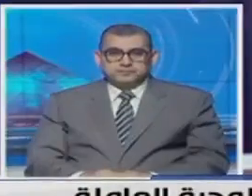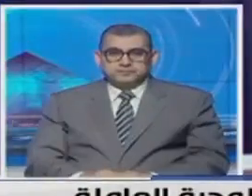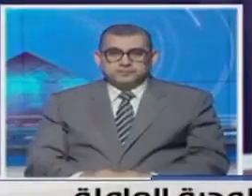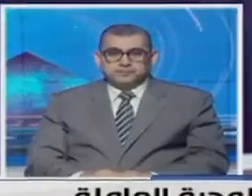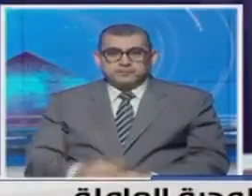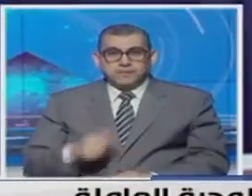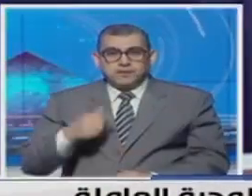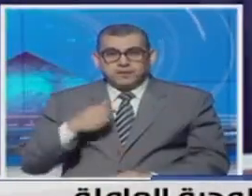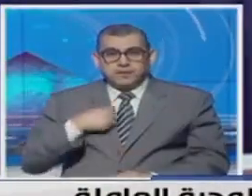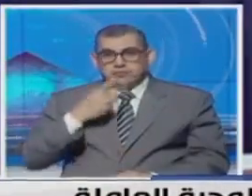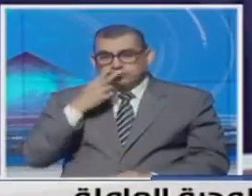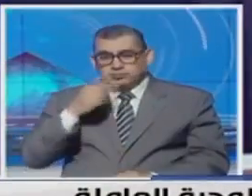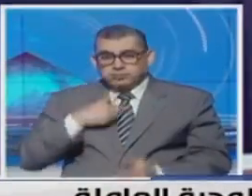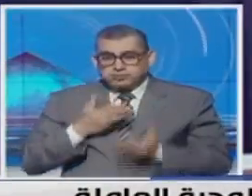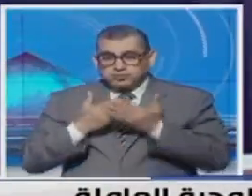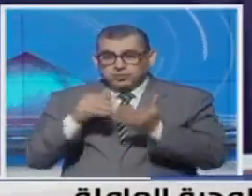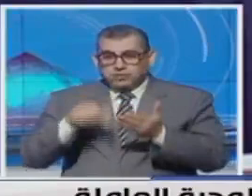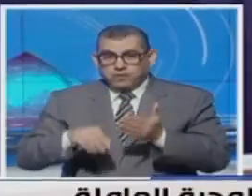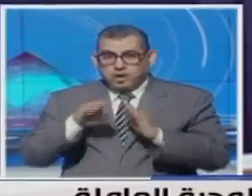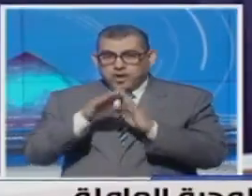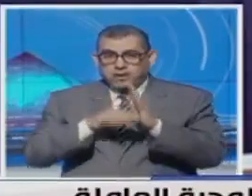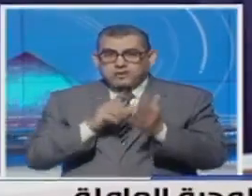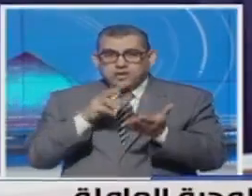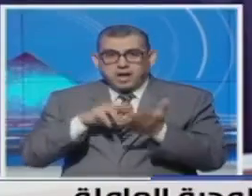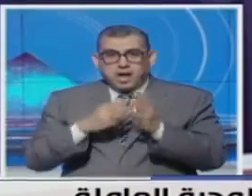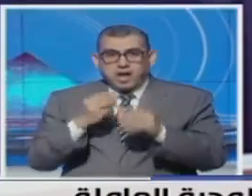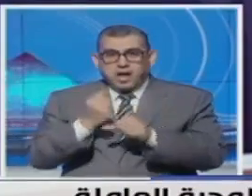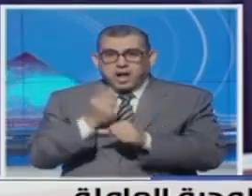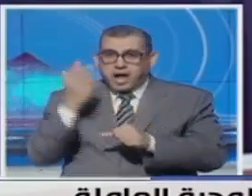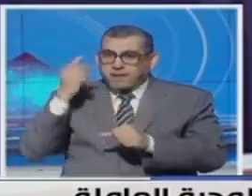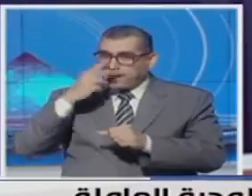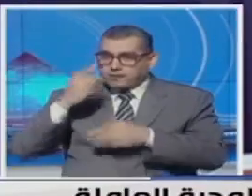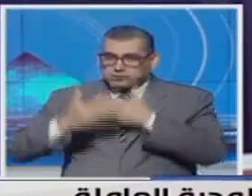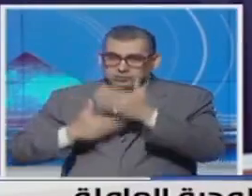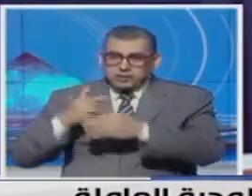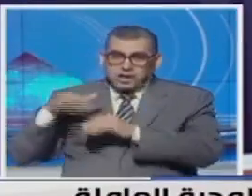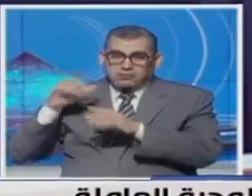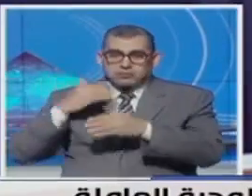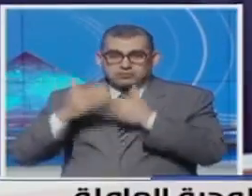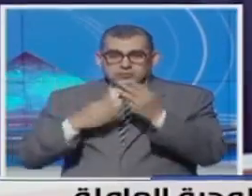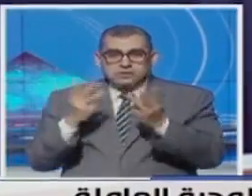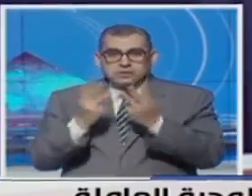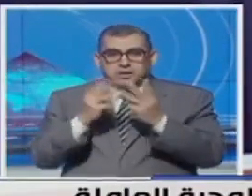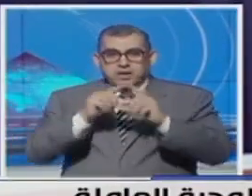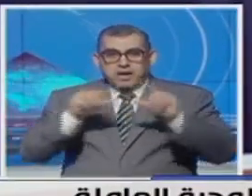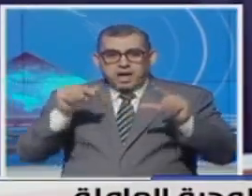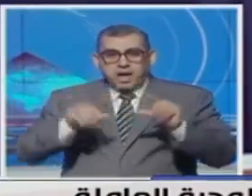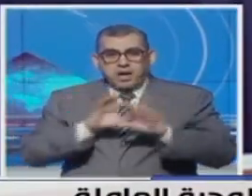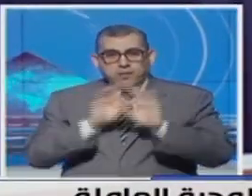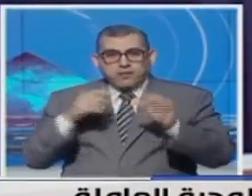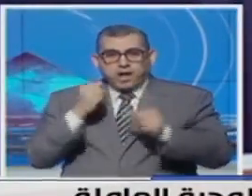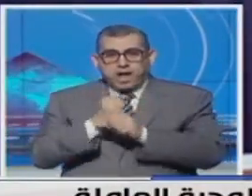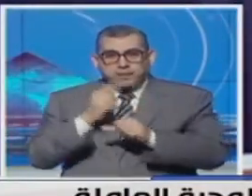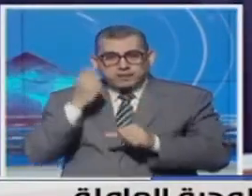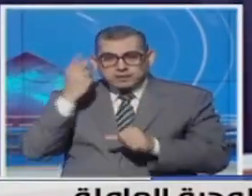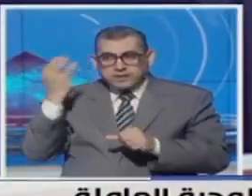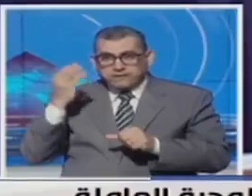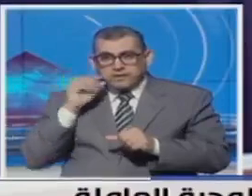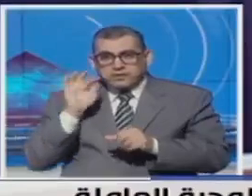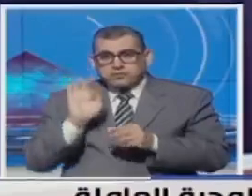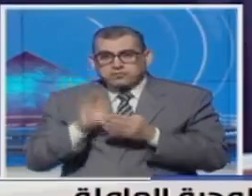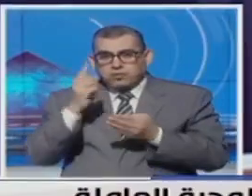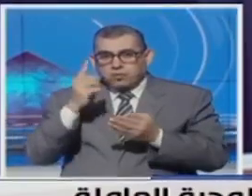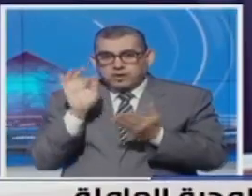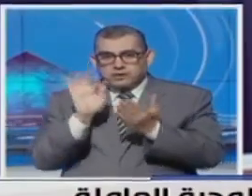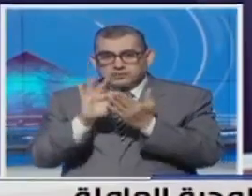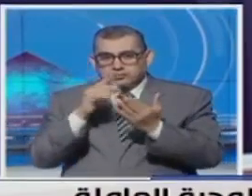اللي احنا عايزين نقدمه المرة دي ازاي نقدر نكمل الرحلة اللي بدأت ونعمل منصة تقدر فيها رائد الاعمال عن طريق زرار واحد